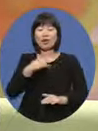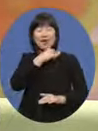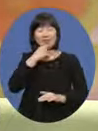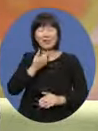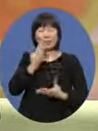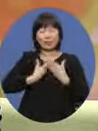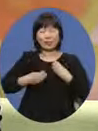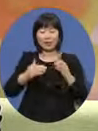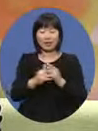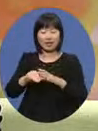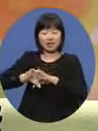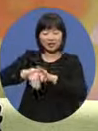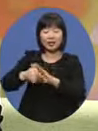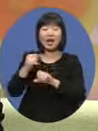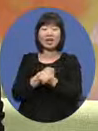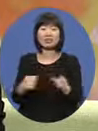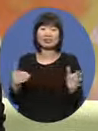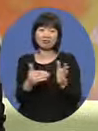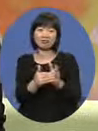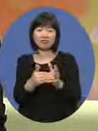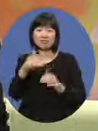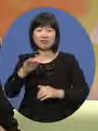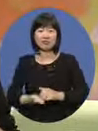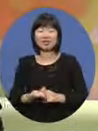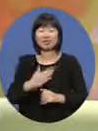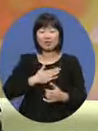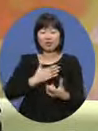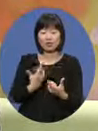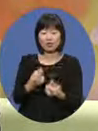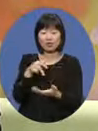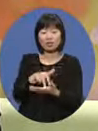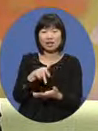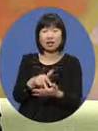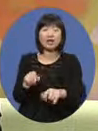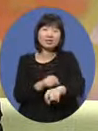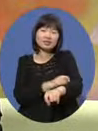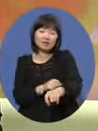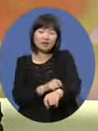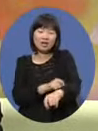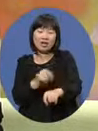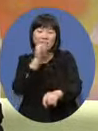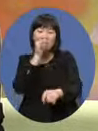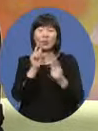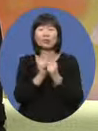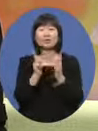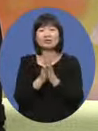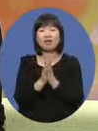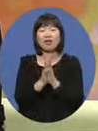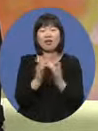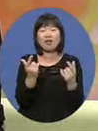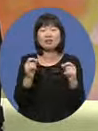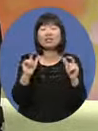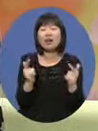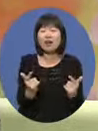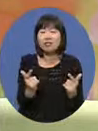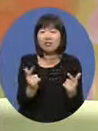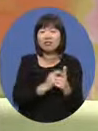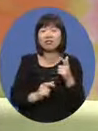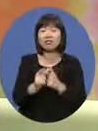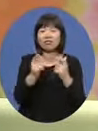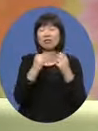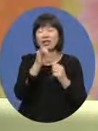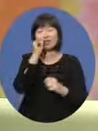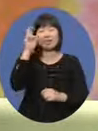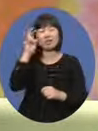먹고 설거지하는 게 고작인데 저 같은 경우는 굉장히 특별한 케이스고 실제로는 안 그런 엄마들이 훨씬 더 많잖아요.